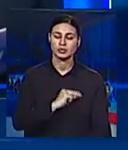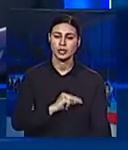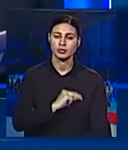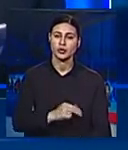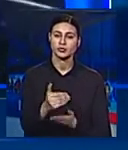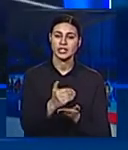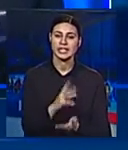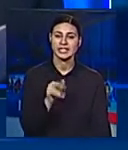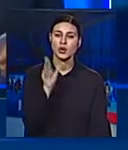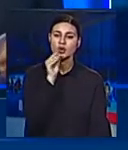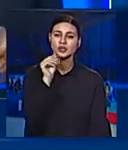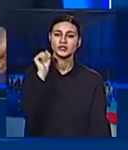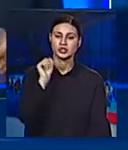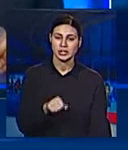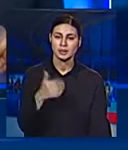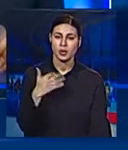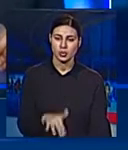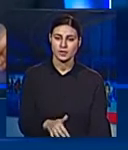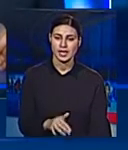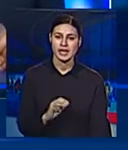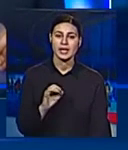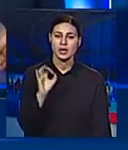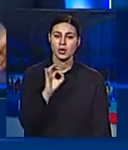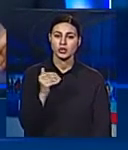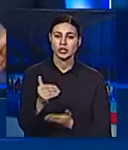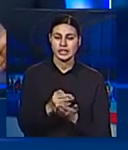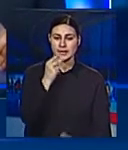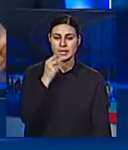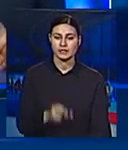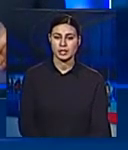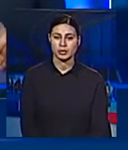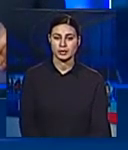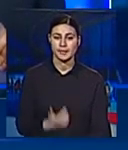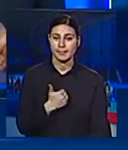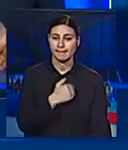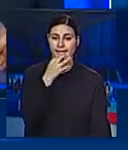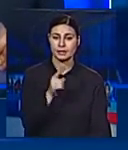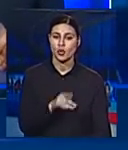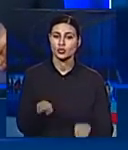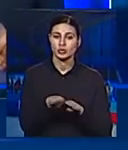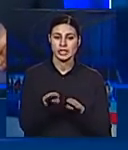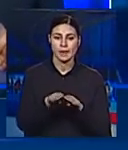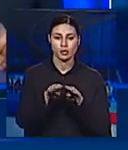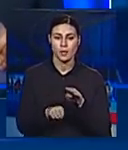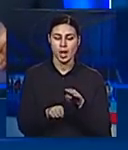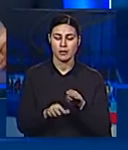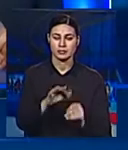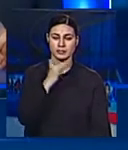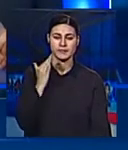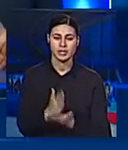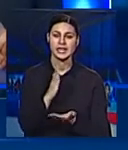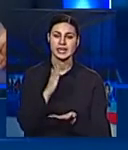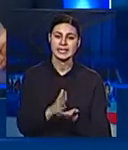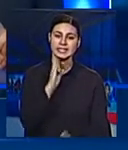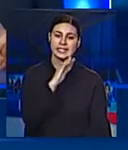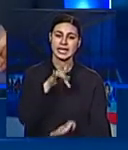სამუშაოების შედეგად და როდისთვის შეიძლება უკვე ხელშესახები შედეგები დავინახოთ? მე მითხრა გითხრათ, რომ უთანაბრობა ჩვენთან მრავალმხრივია. არსებობს